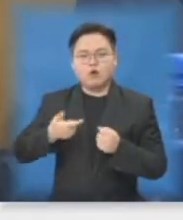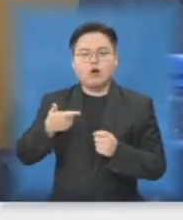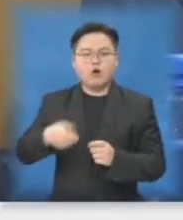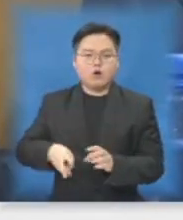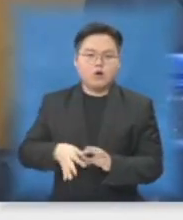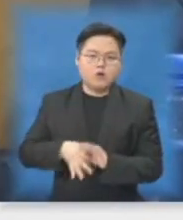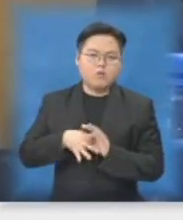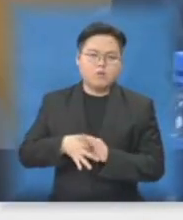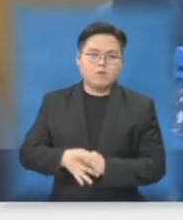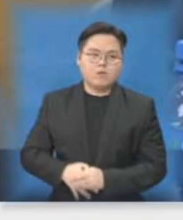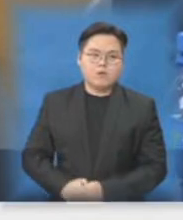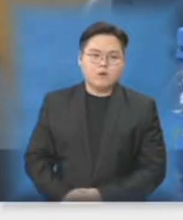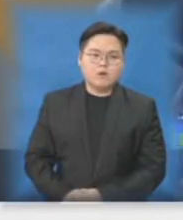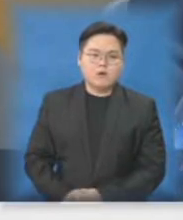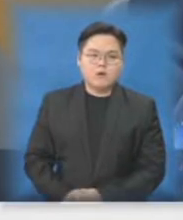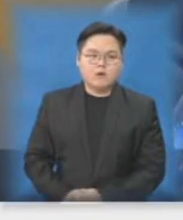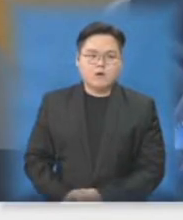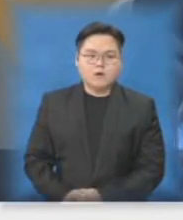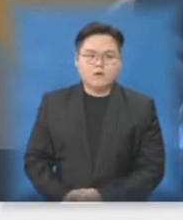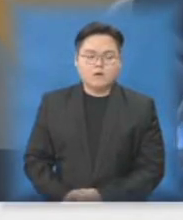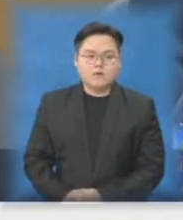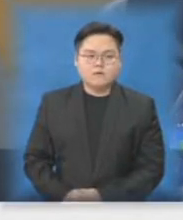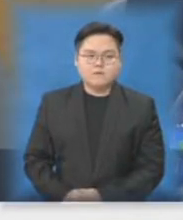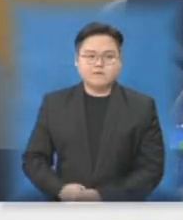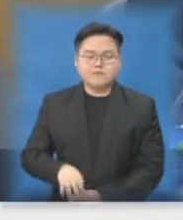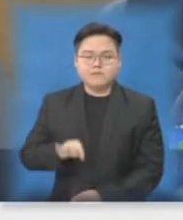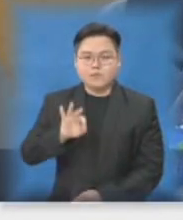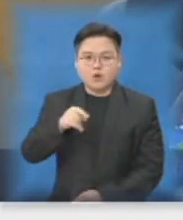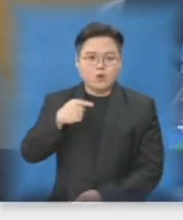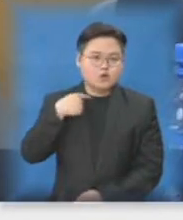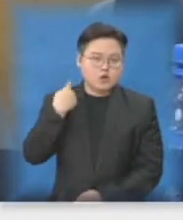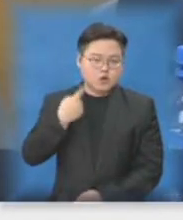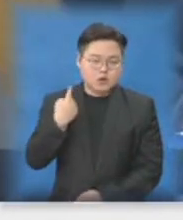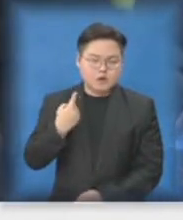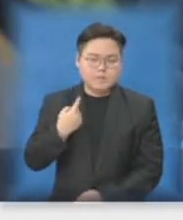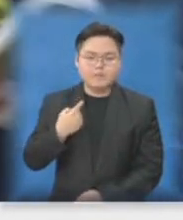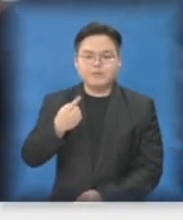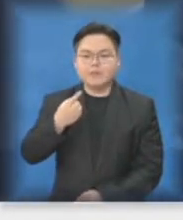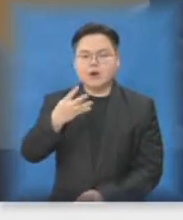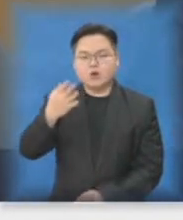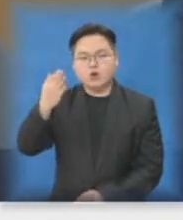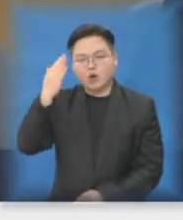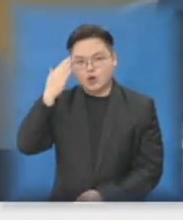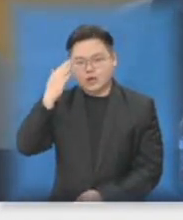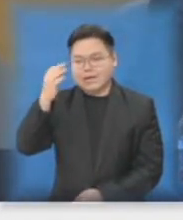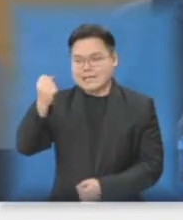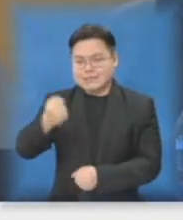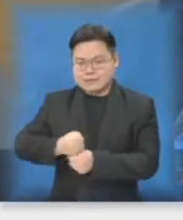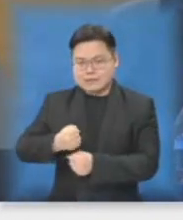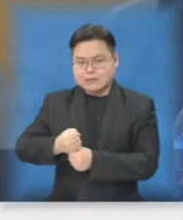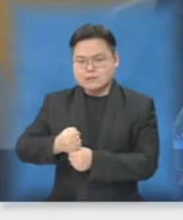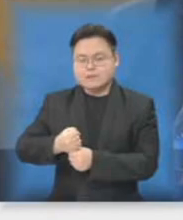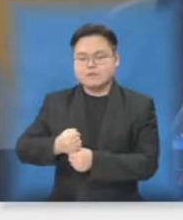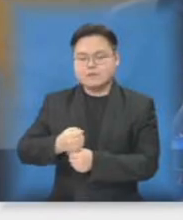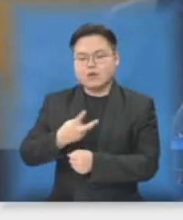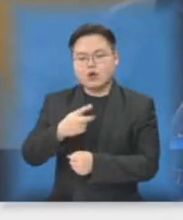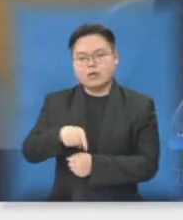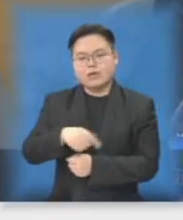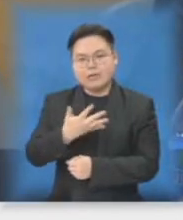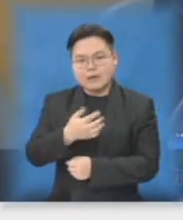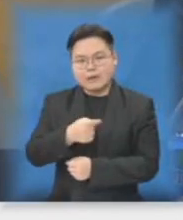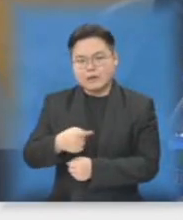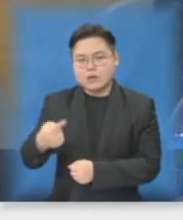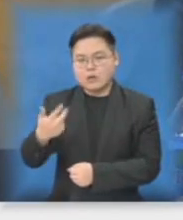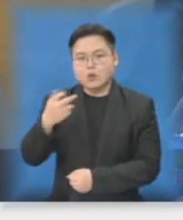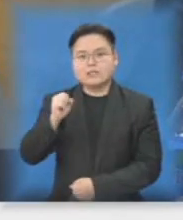Нийт одоо аюулгүйдэр 2-7 хоногт ажил хийгээд 2.5 саяас 3 сая төгрөгийн